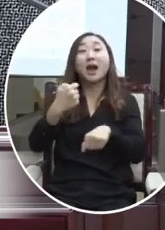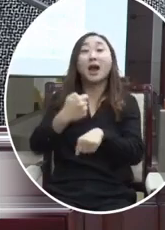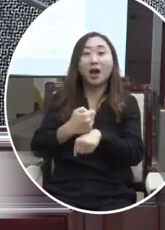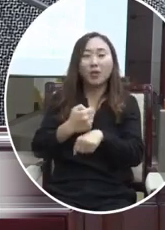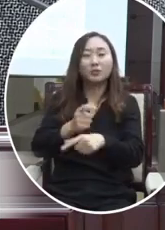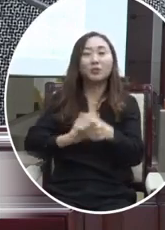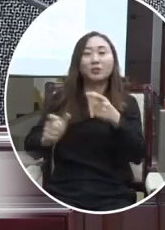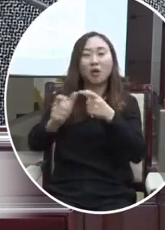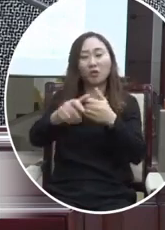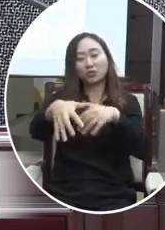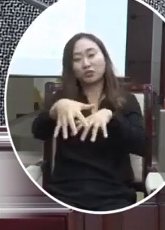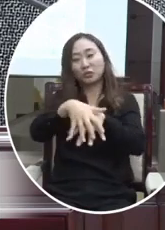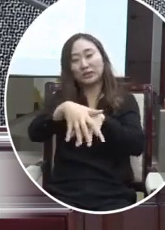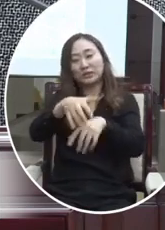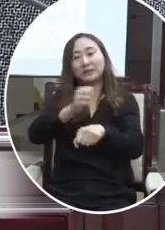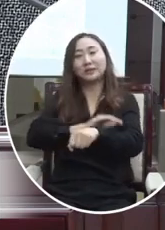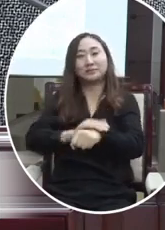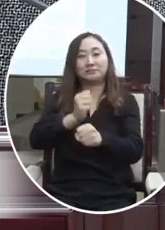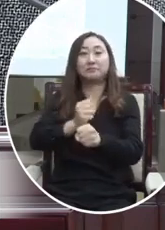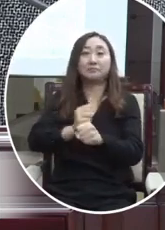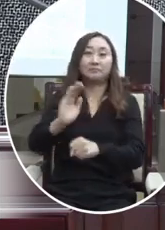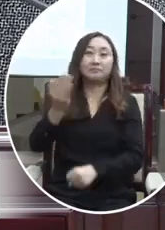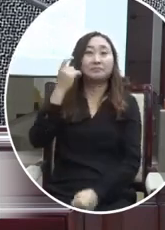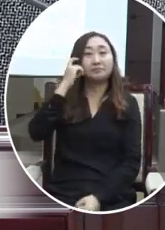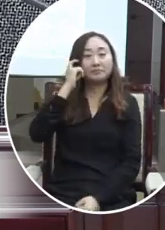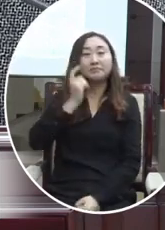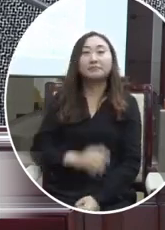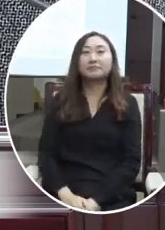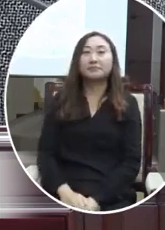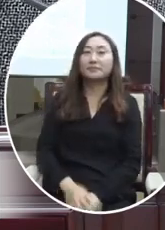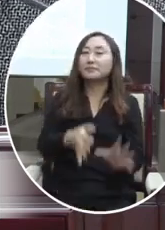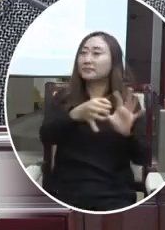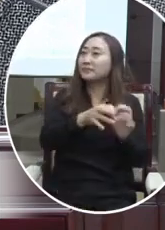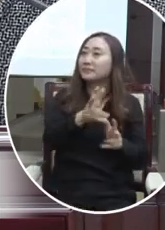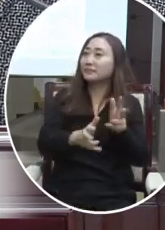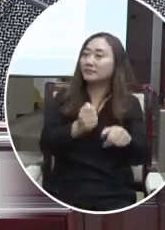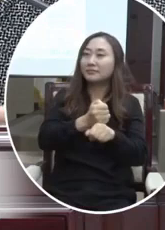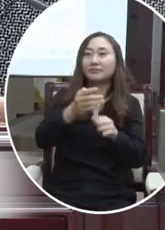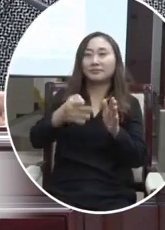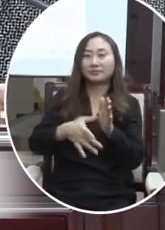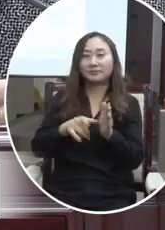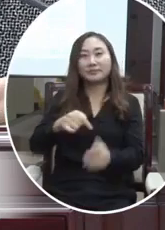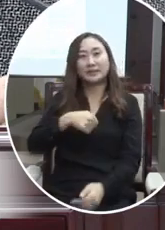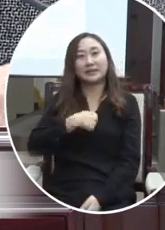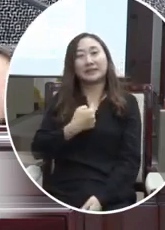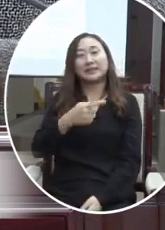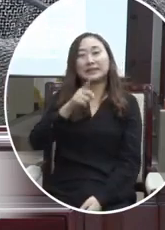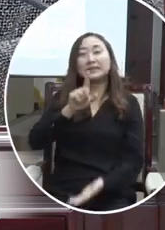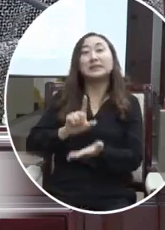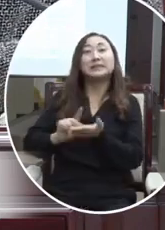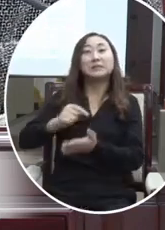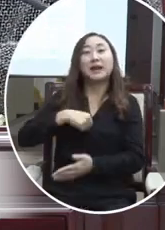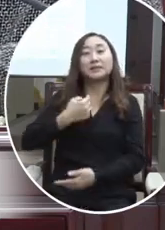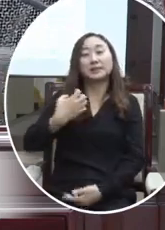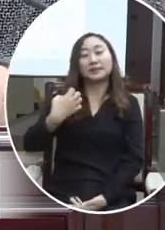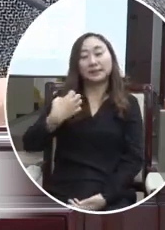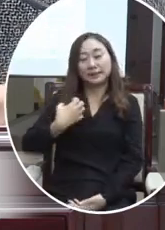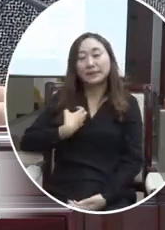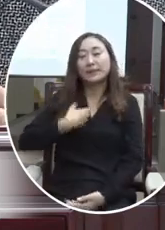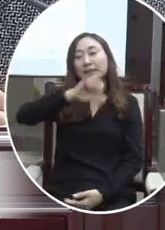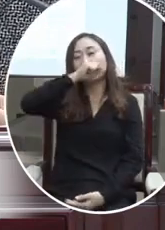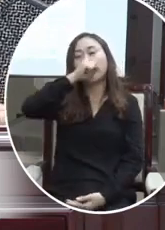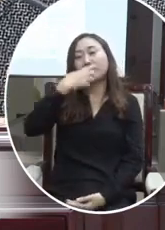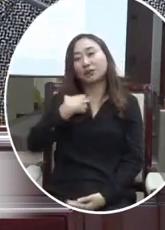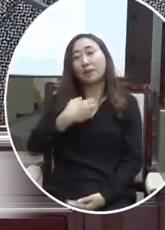확대하고 좀 더 커져야 되지 않을까라는 그런 생각을 하고 있습니다. 네. 그래서 매칭 사업의 경우 자치비에 자치구에 어떤 예산 부담이 있는